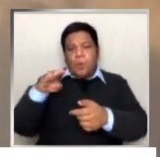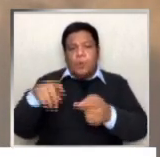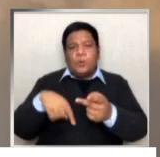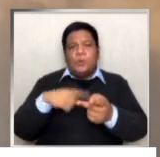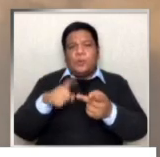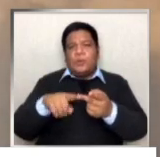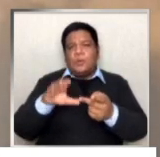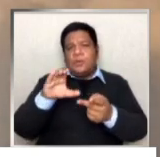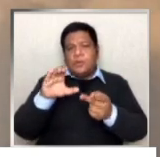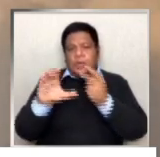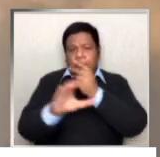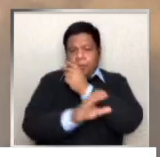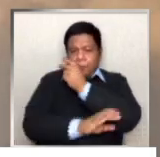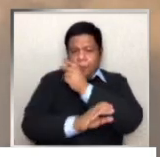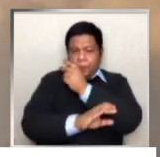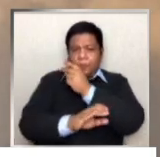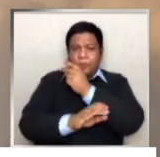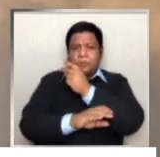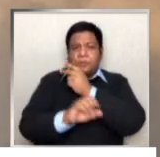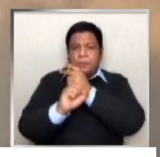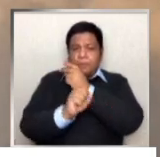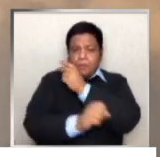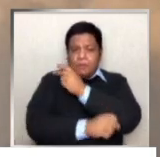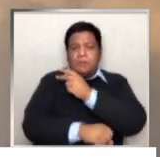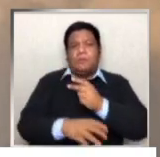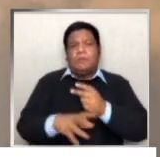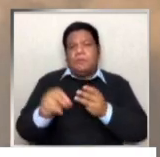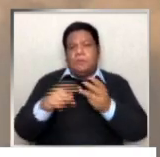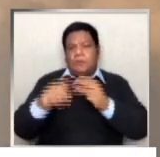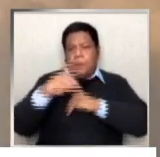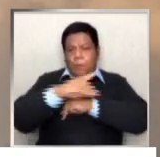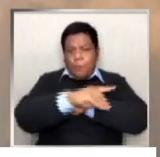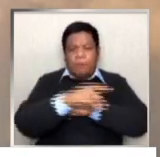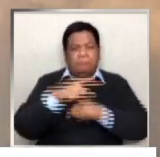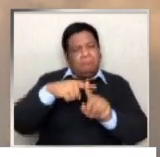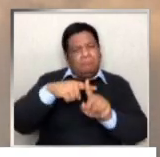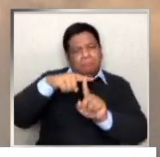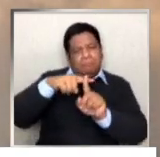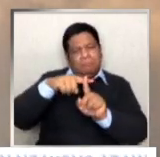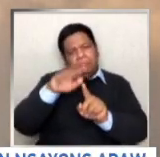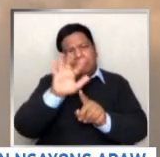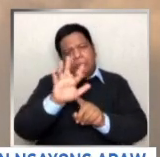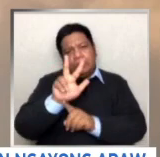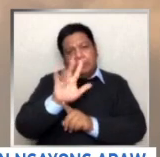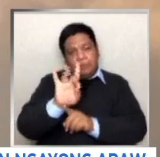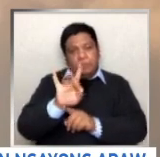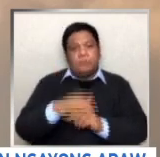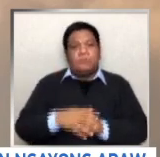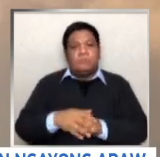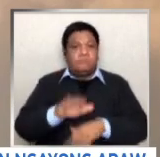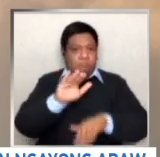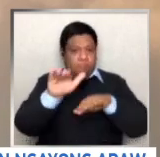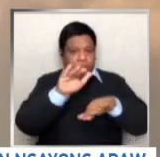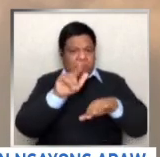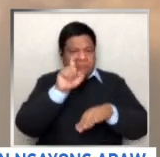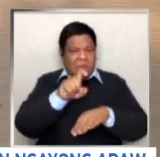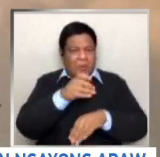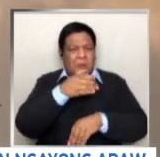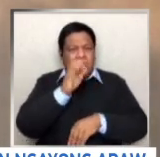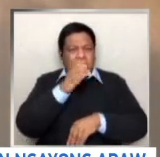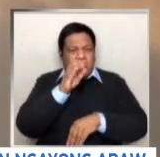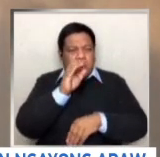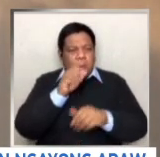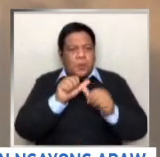at Dagupan sa Pangasinan. Paalala po mga kapuso, dalasan po natin yung pag-inom ng tubig para makaiwas sa heat cramps at